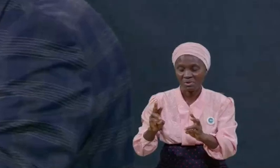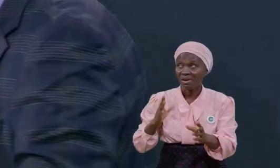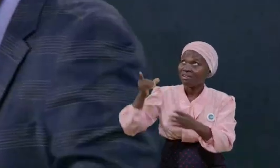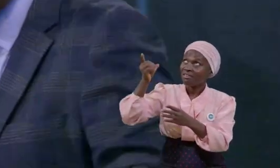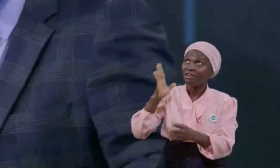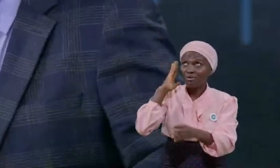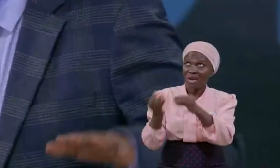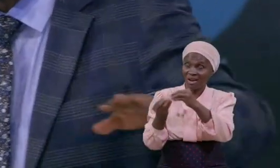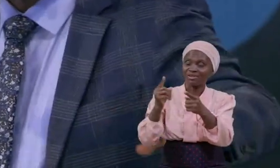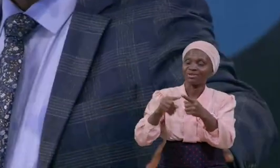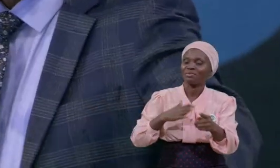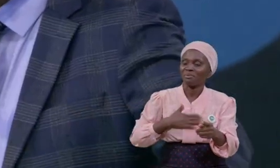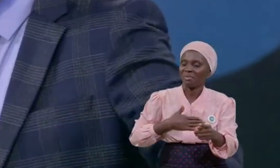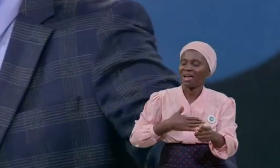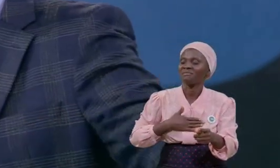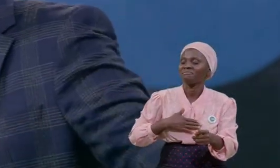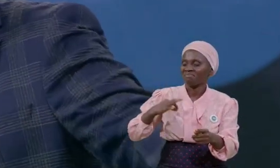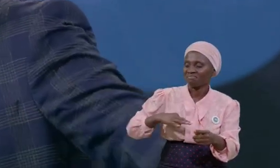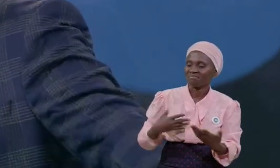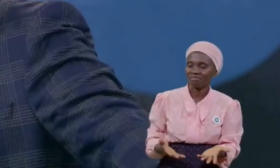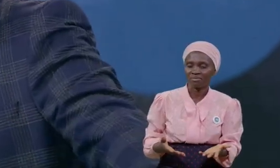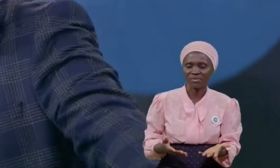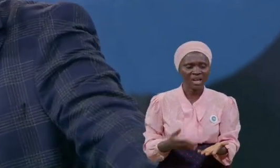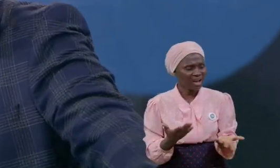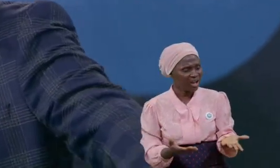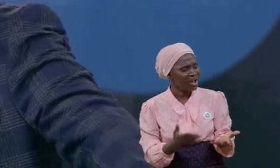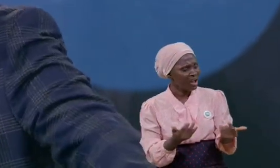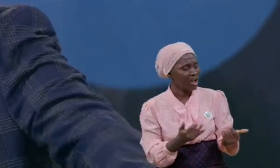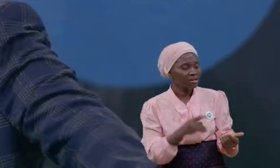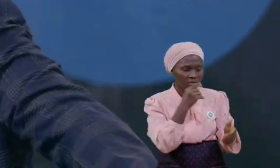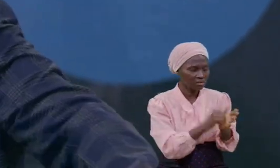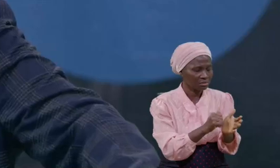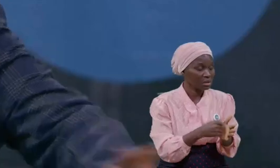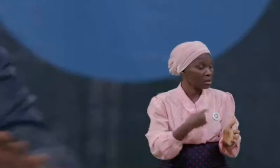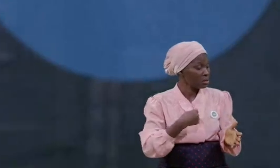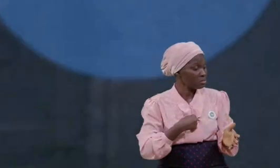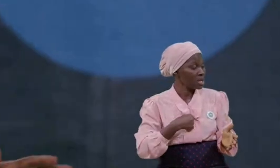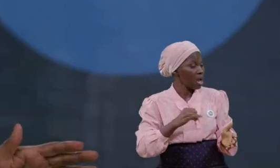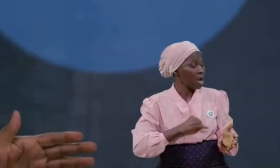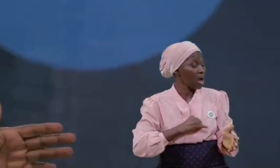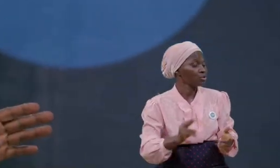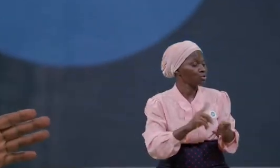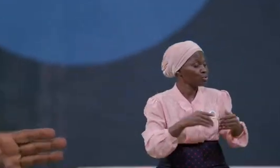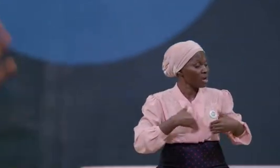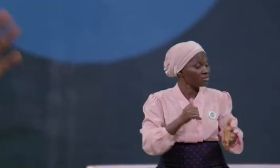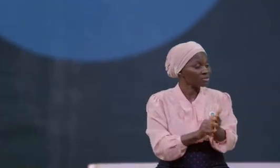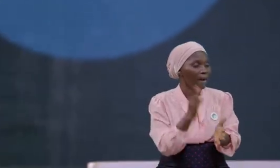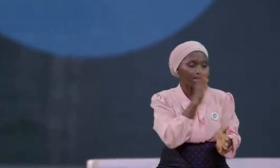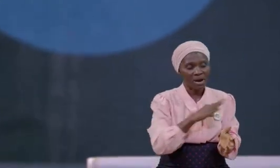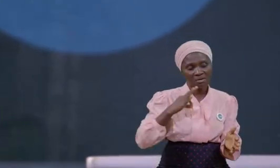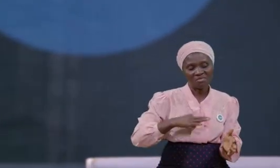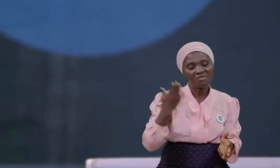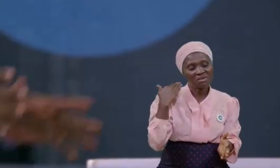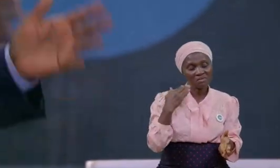J'avais ce type de profit avant. Quand j'étais un fréquenteur d'église, j'étais un chauffeur de banc à l'église.